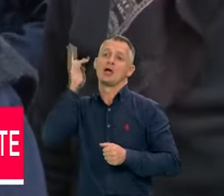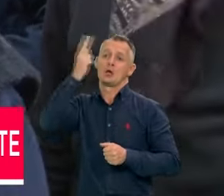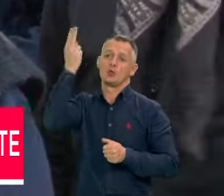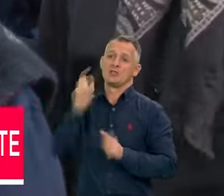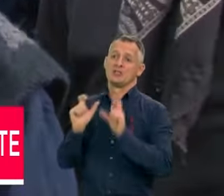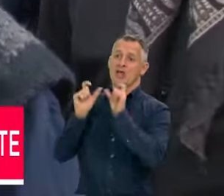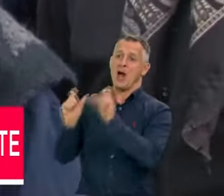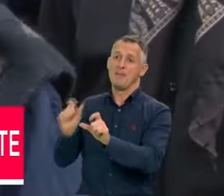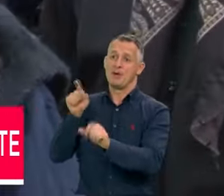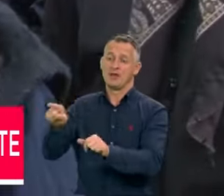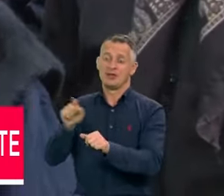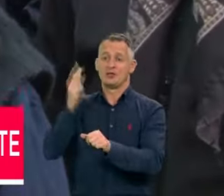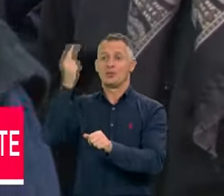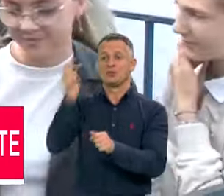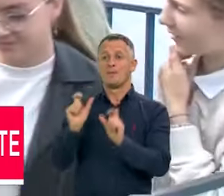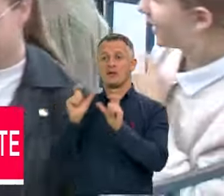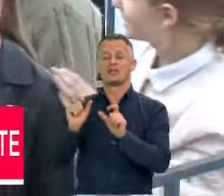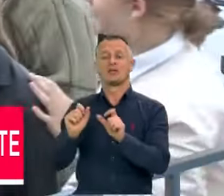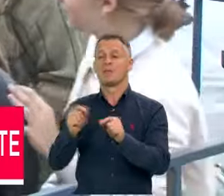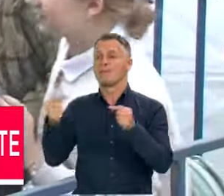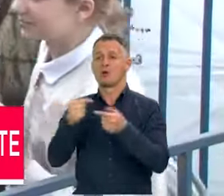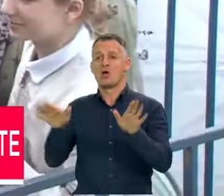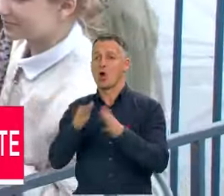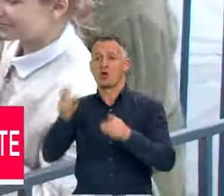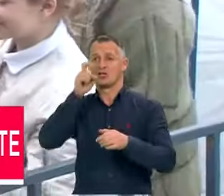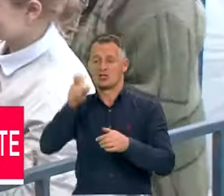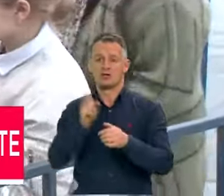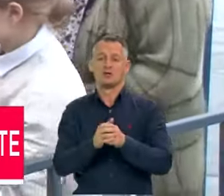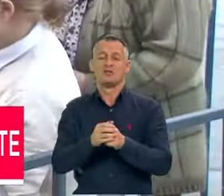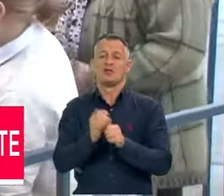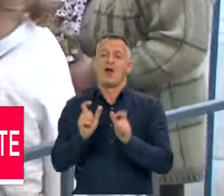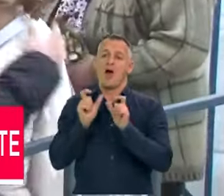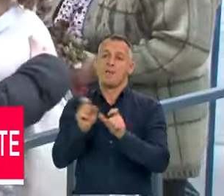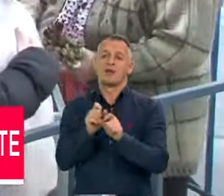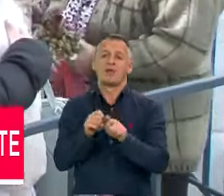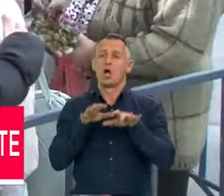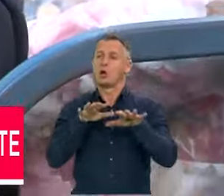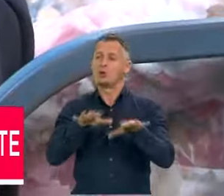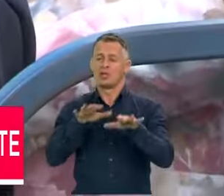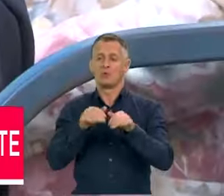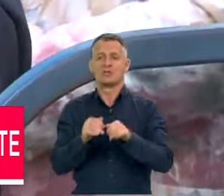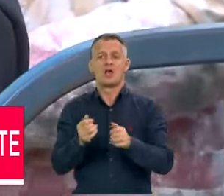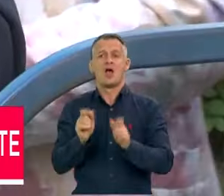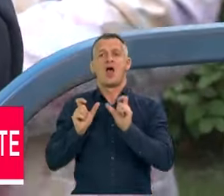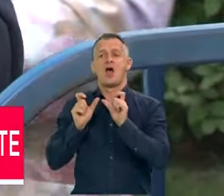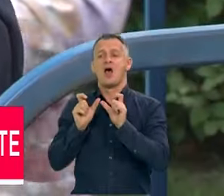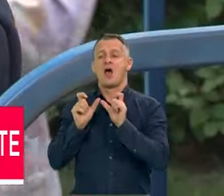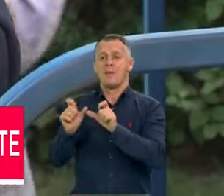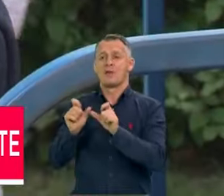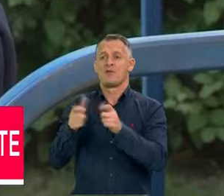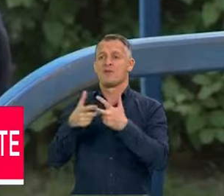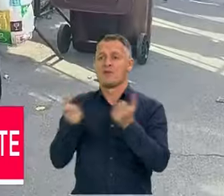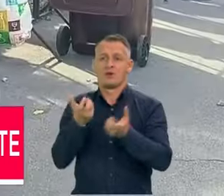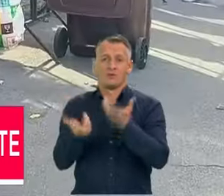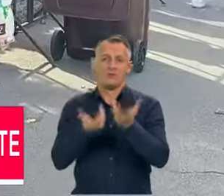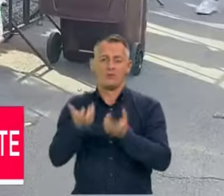aperi se ferească de toate Reni de apă de f de pră de tunete de tră și alt ce s su asupra lor cu aceste gânduri